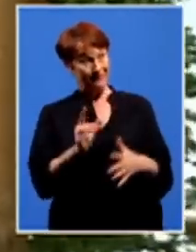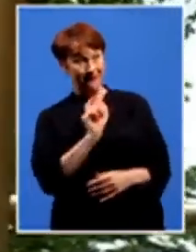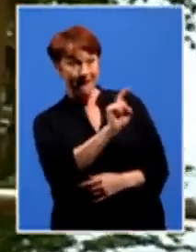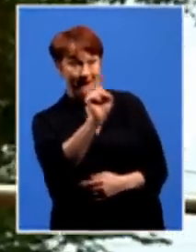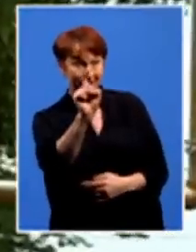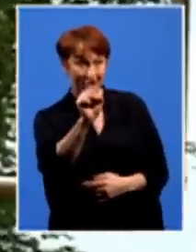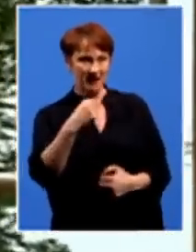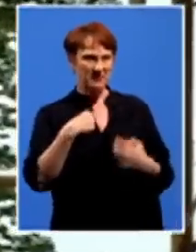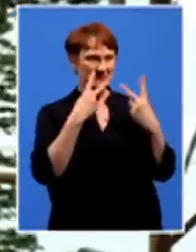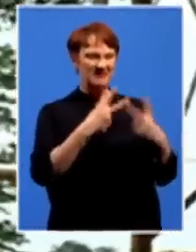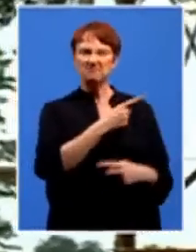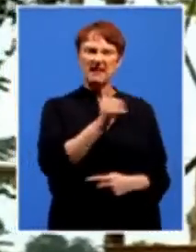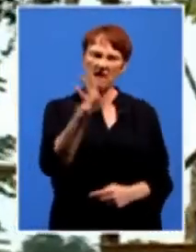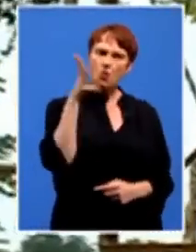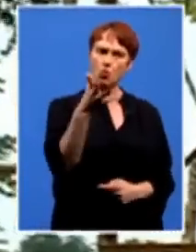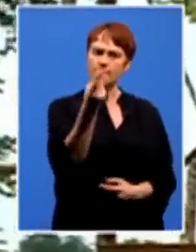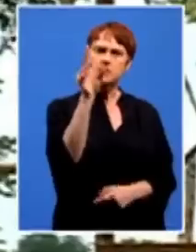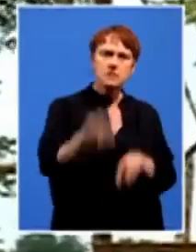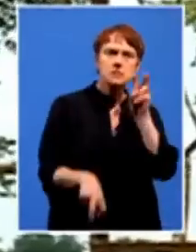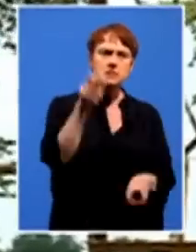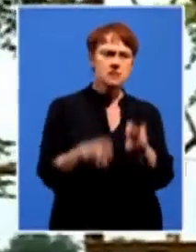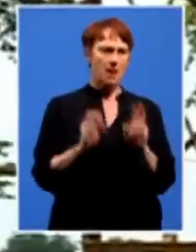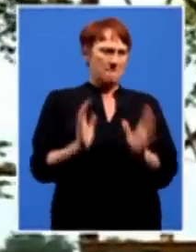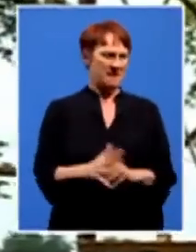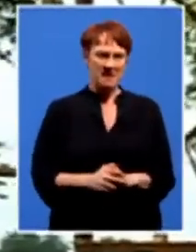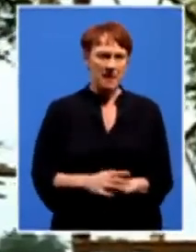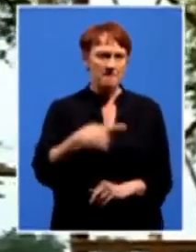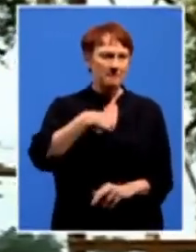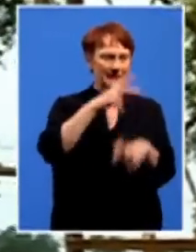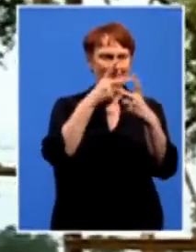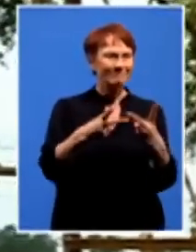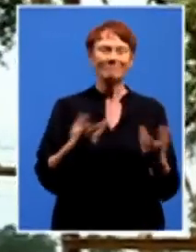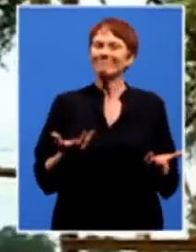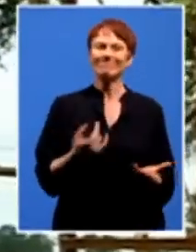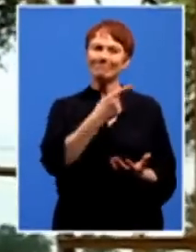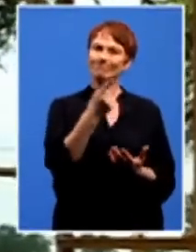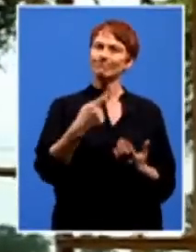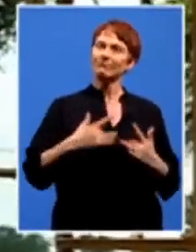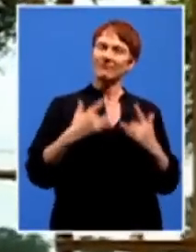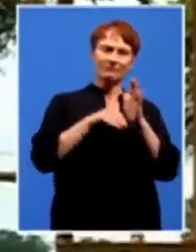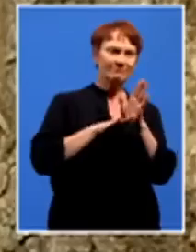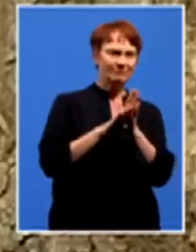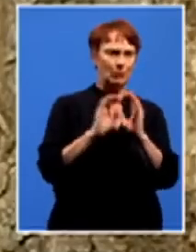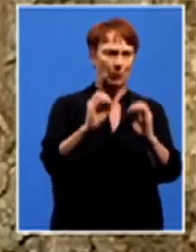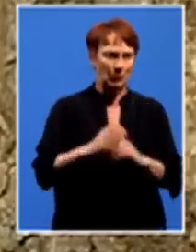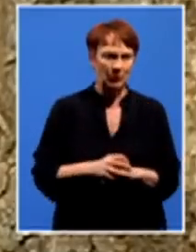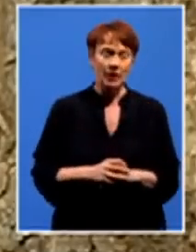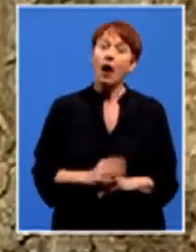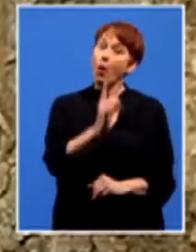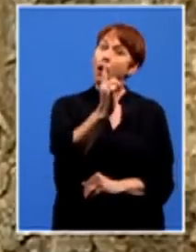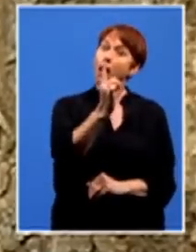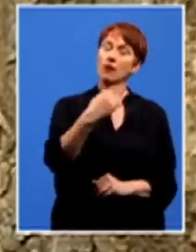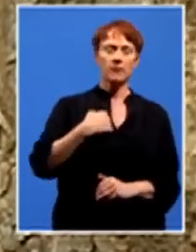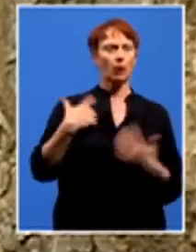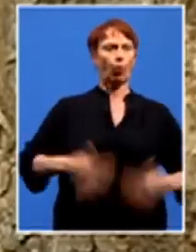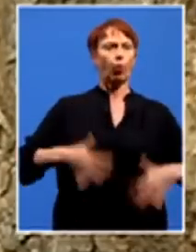va ndzhuti sweswi hi nga wisa hi nga tita i ta ya kwihi a pfunekangi nchumu ku va a